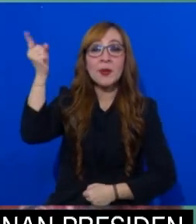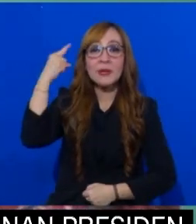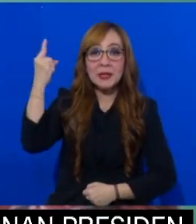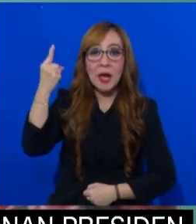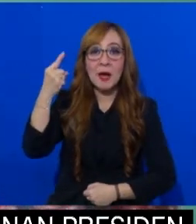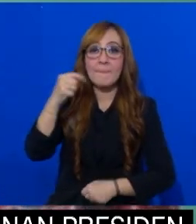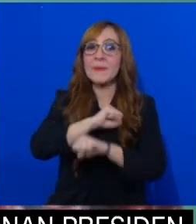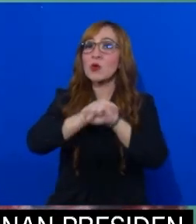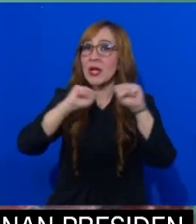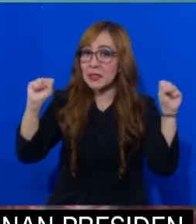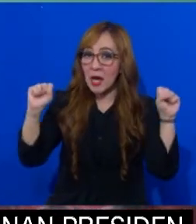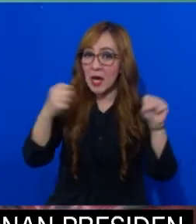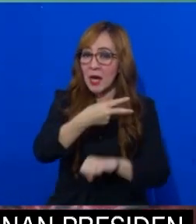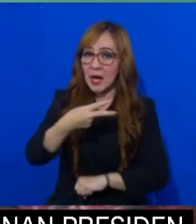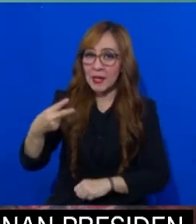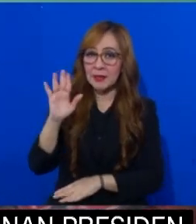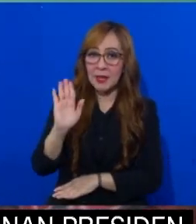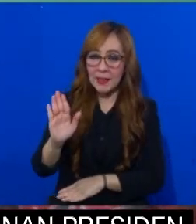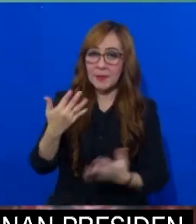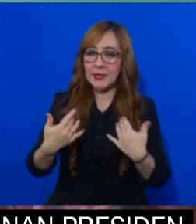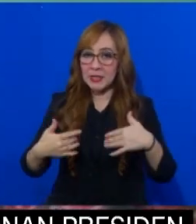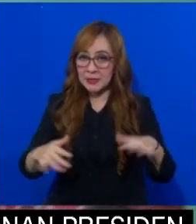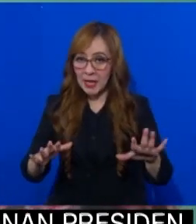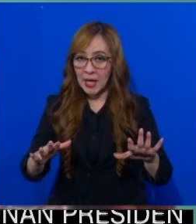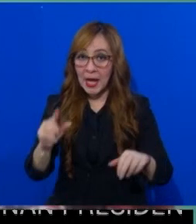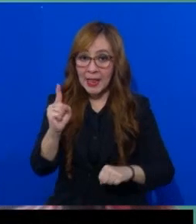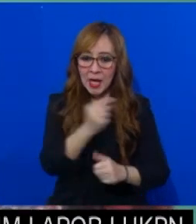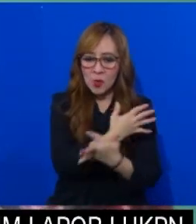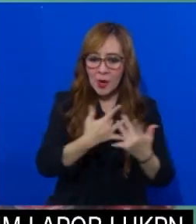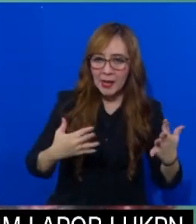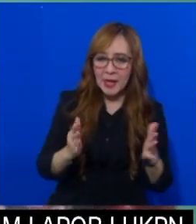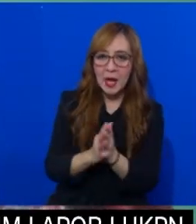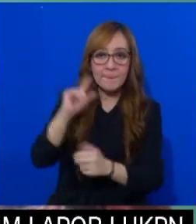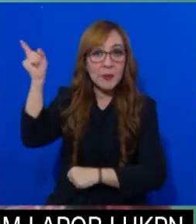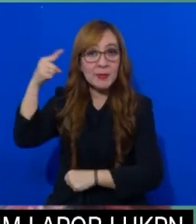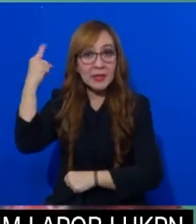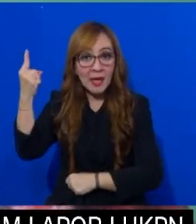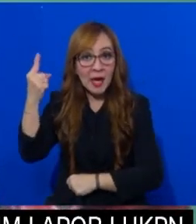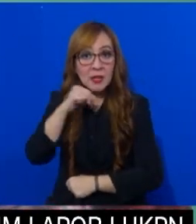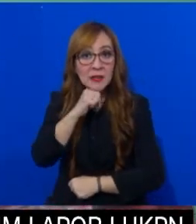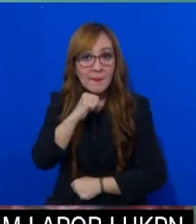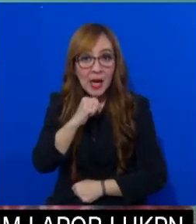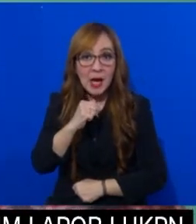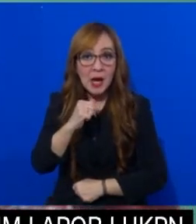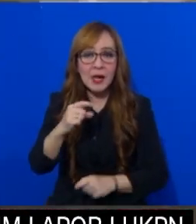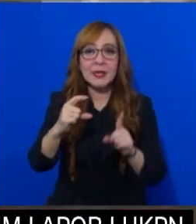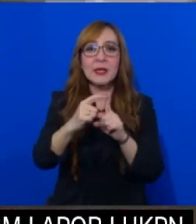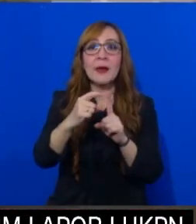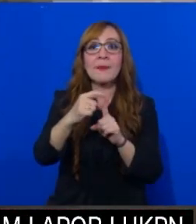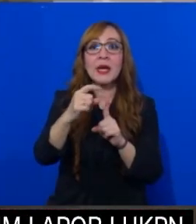berkuasa. Artinya nanti tinggal penyelesaian Anda warga dengan Pemprov. Pemprov ini siapa? Pemprov itu ya DPRKP